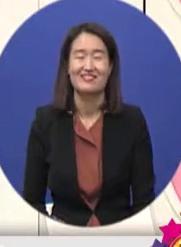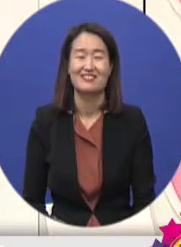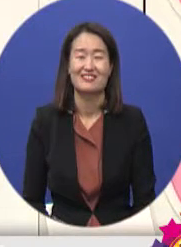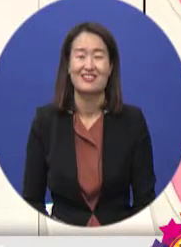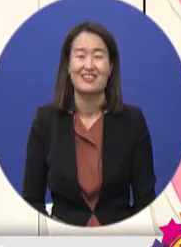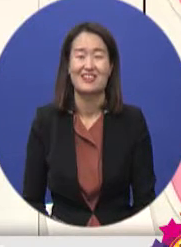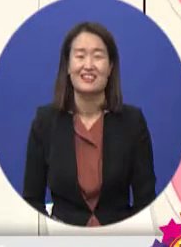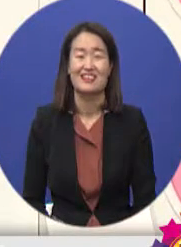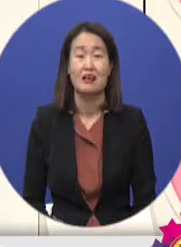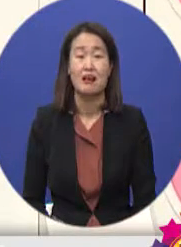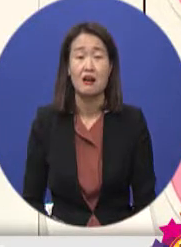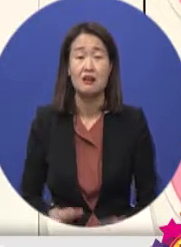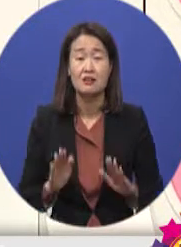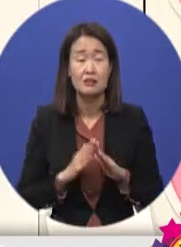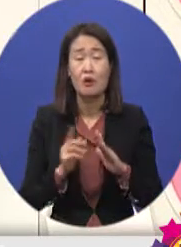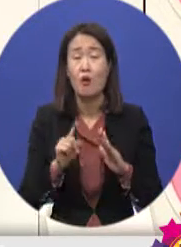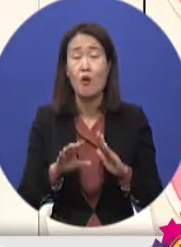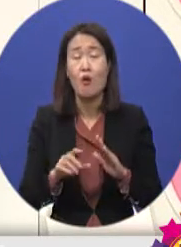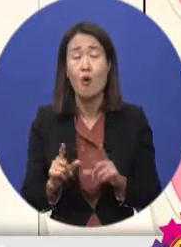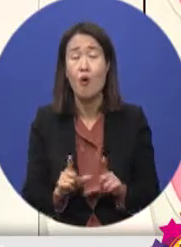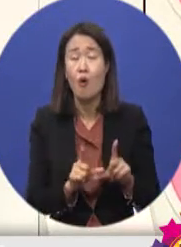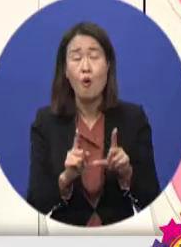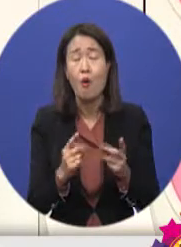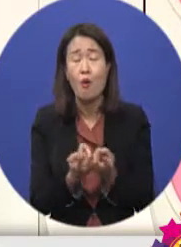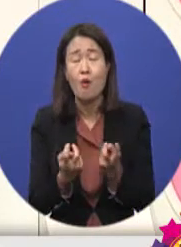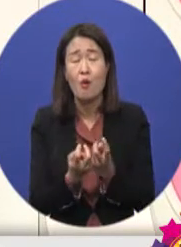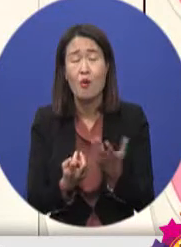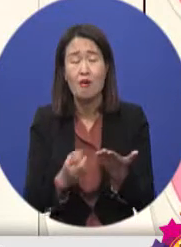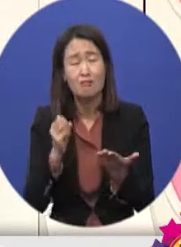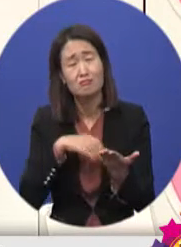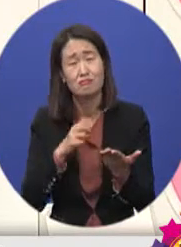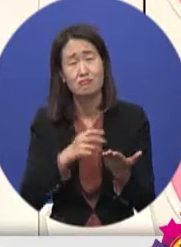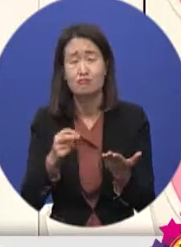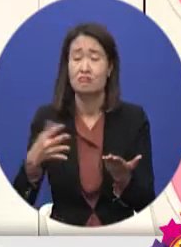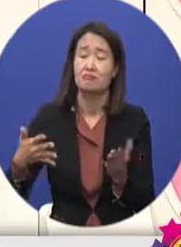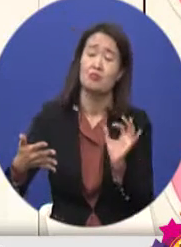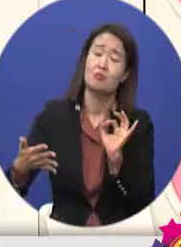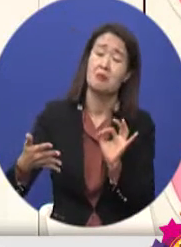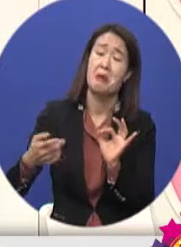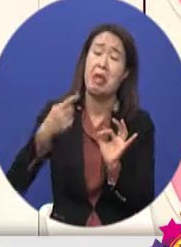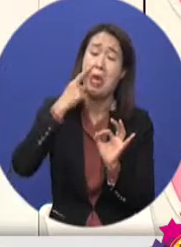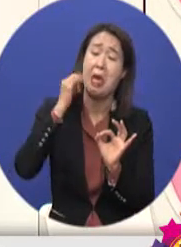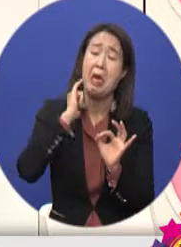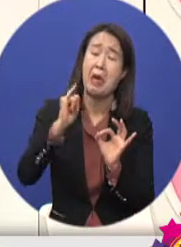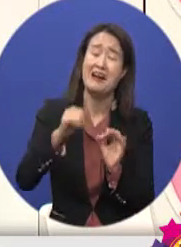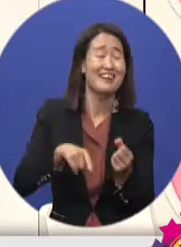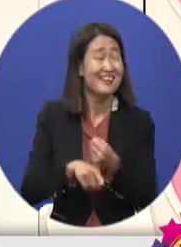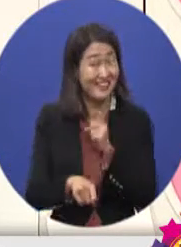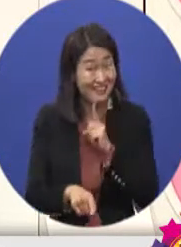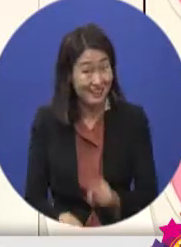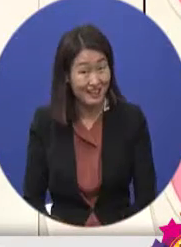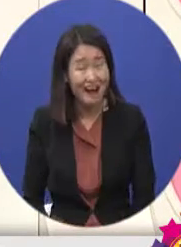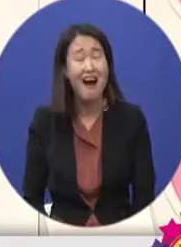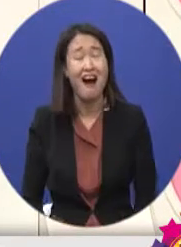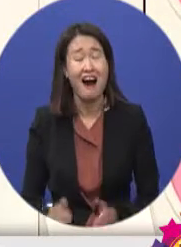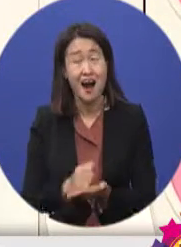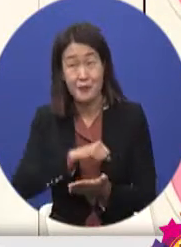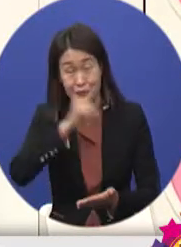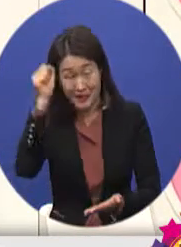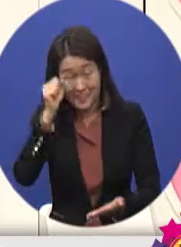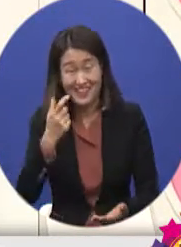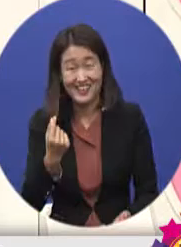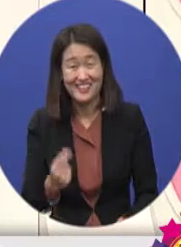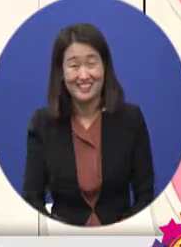네. 어떻게 사셨어요? 그냥 텔레비 보다가 한번 해봤어요. 아유, 그러니까 되셨구나.